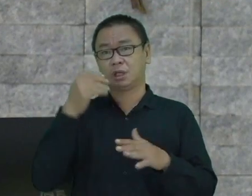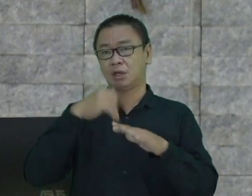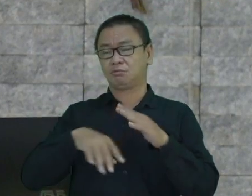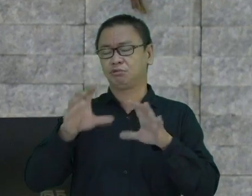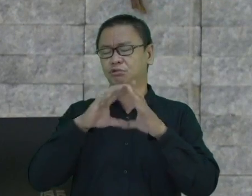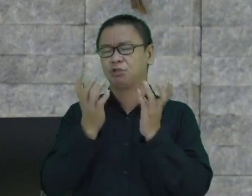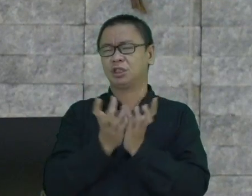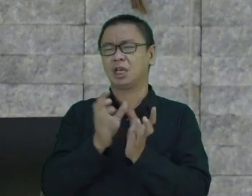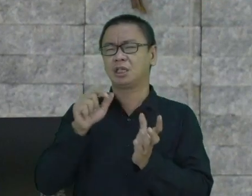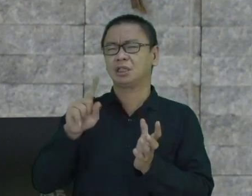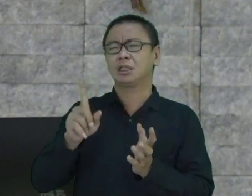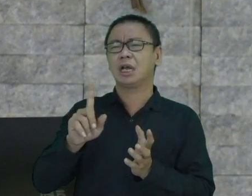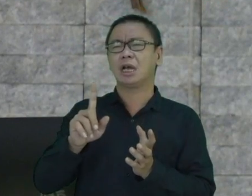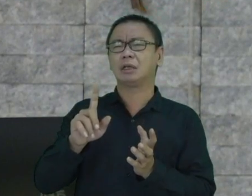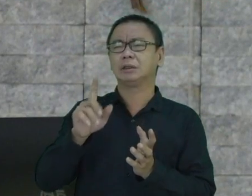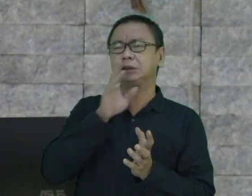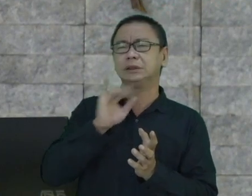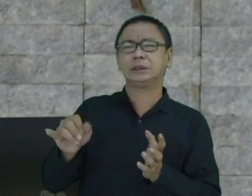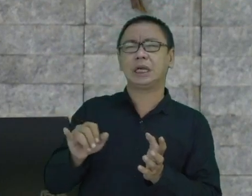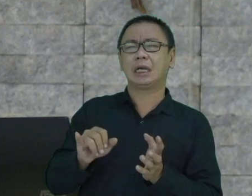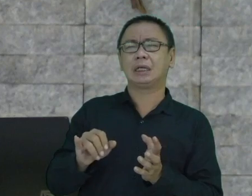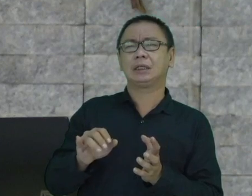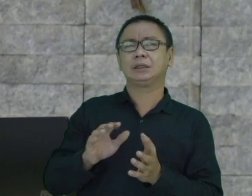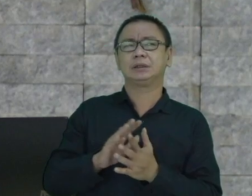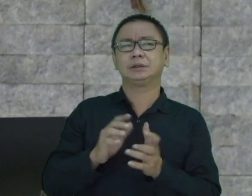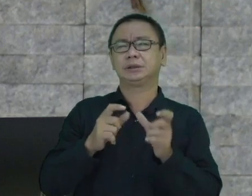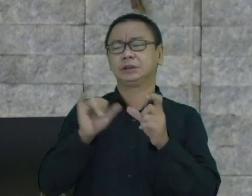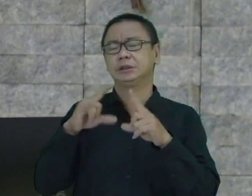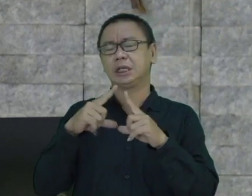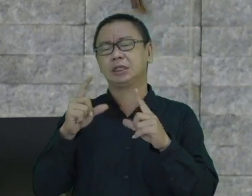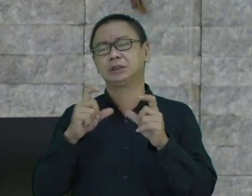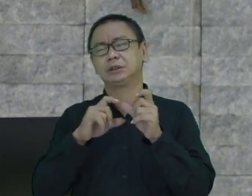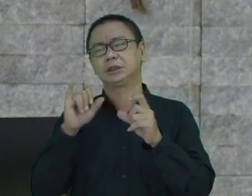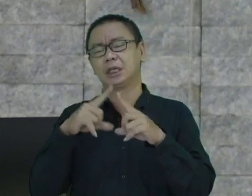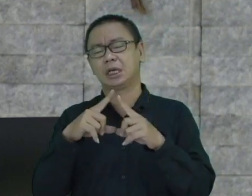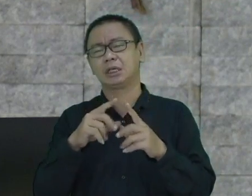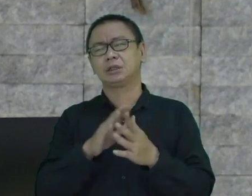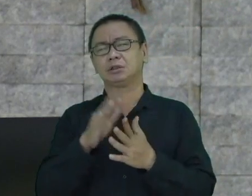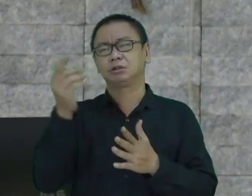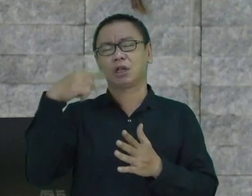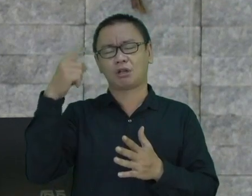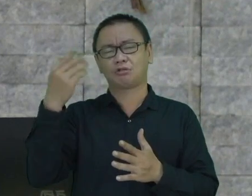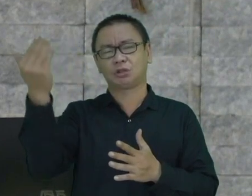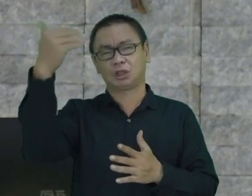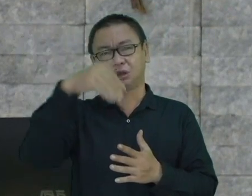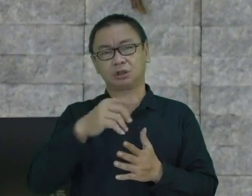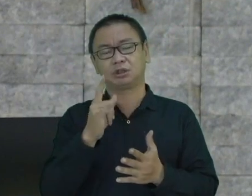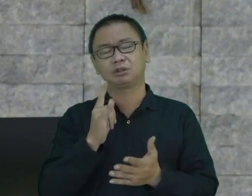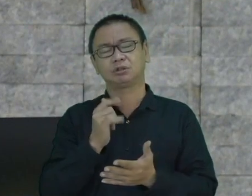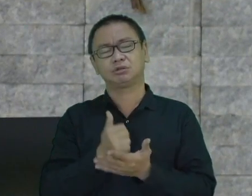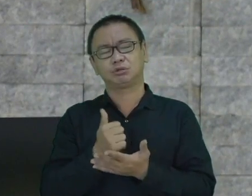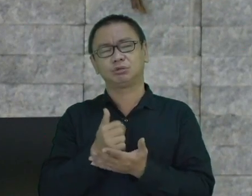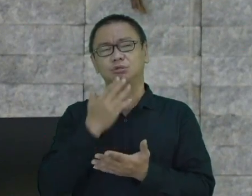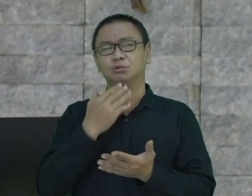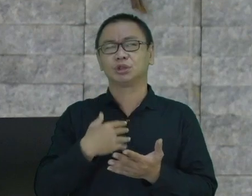tidaklah sia-sia. Namun sejak awal kami dihadirkan, tentu Engkau memiliki maksud